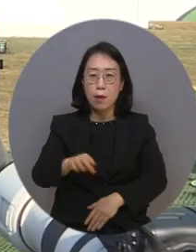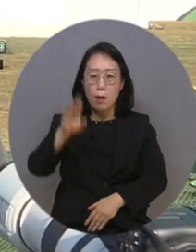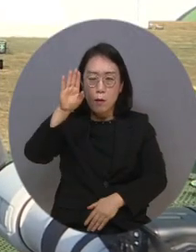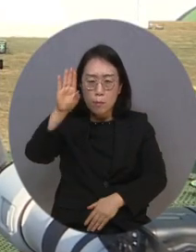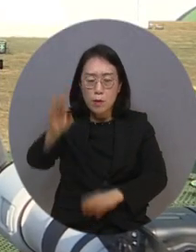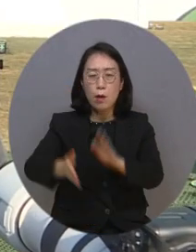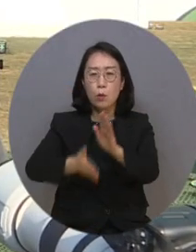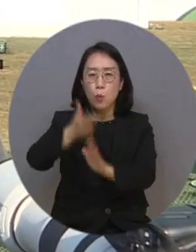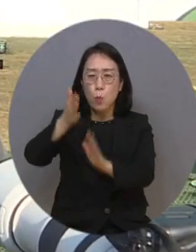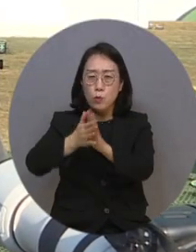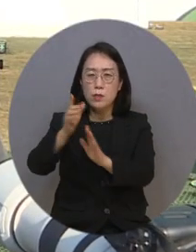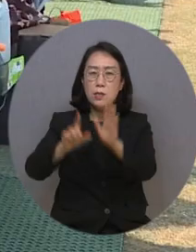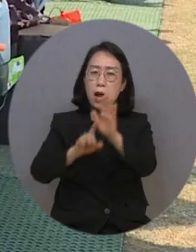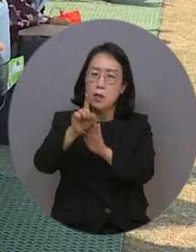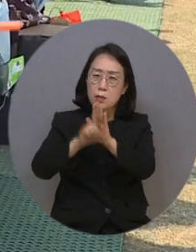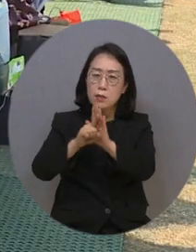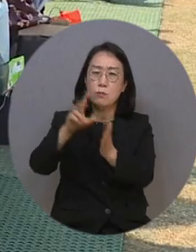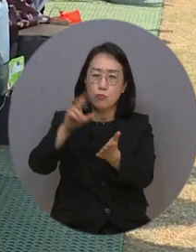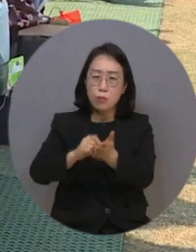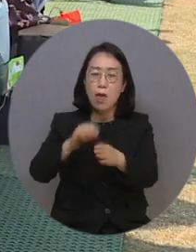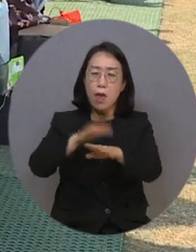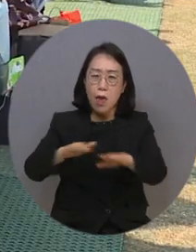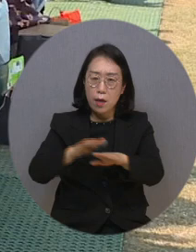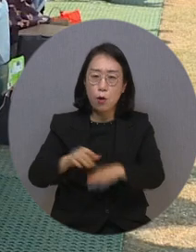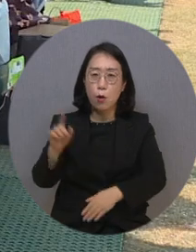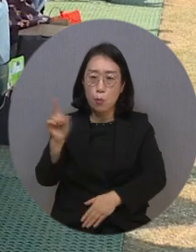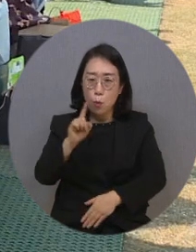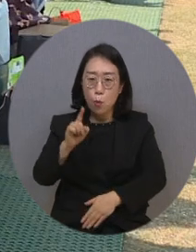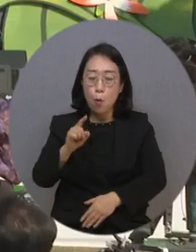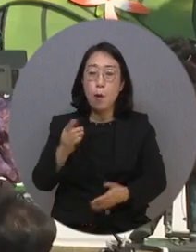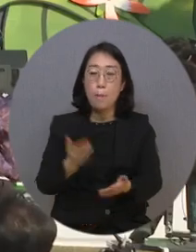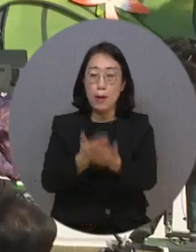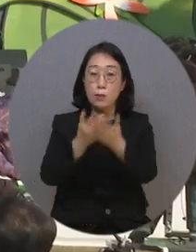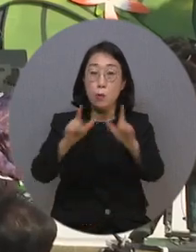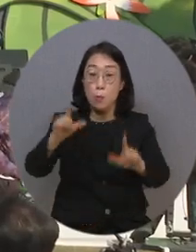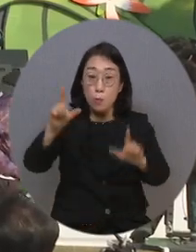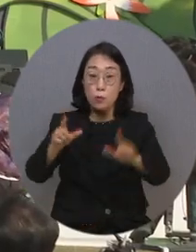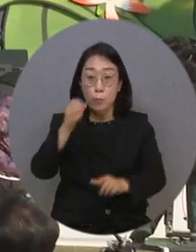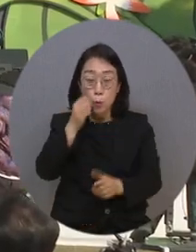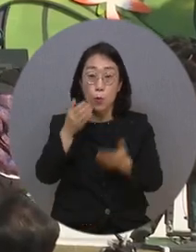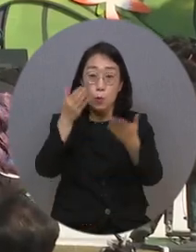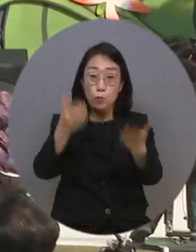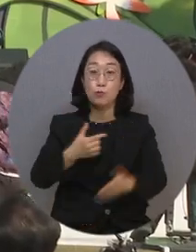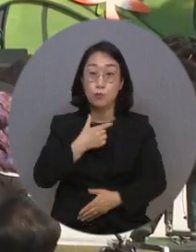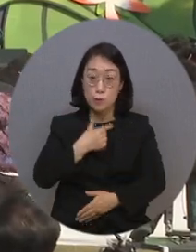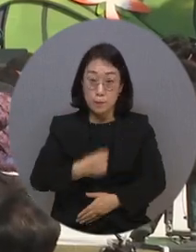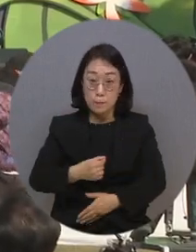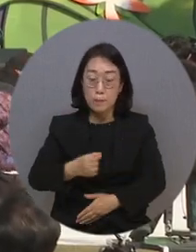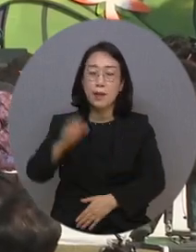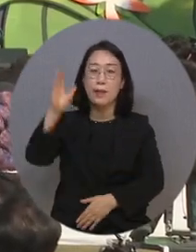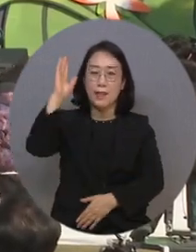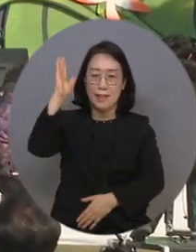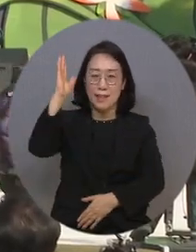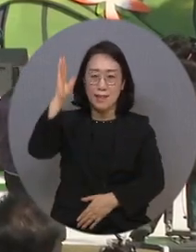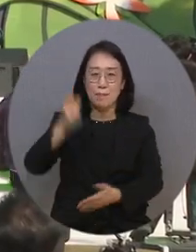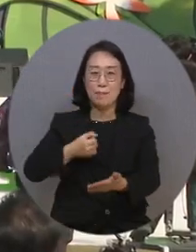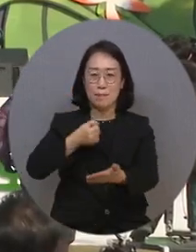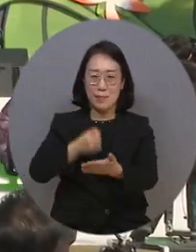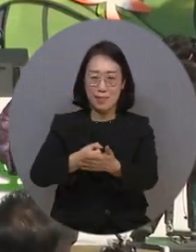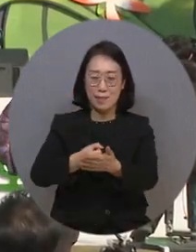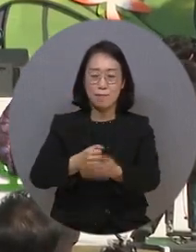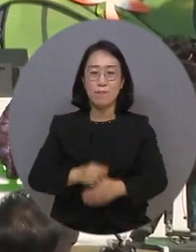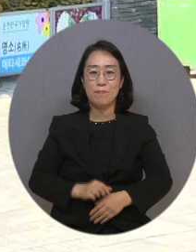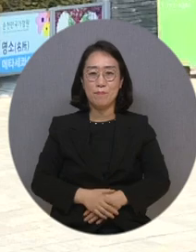어떻게 대응해야 하는지 그리고 도시가 어떻게 발전해야 하는지 그 표준을 보여드리겠다며 큰 포부를